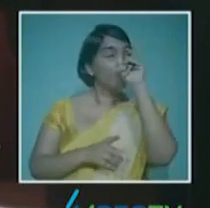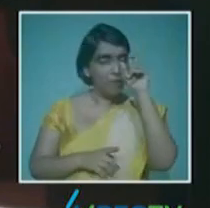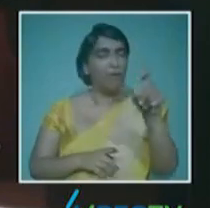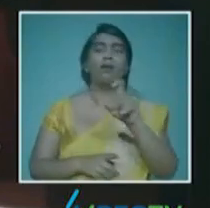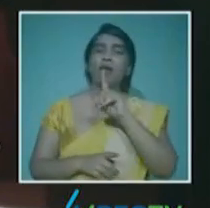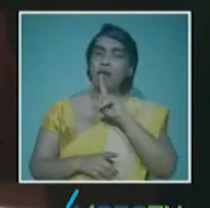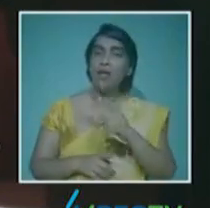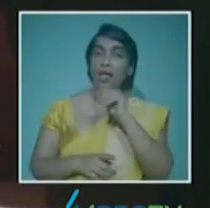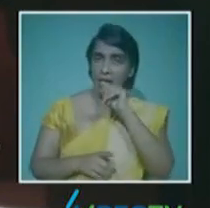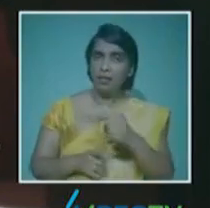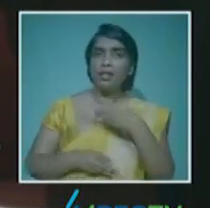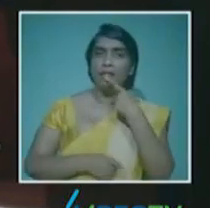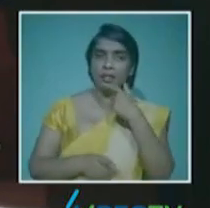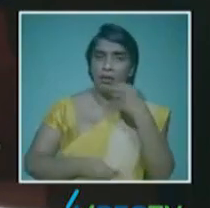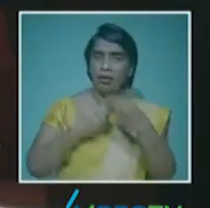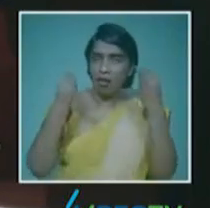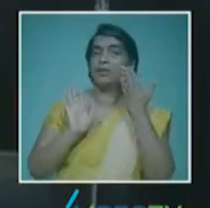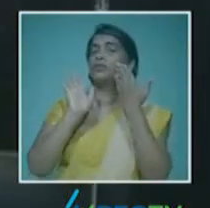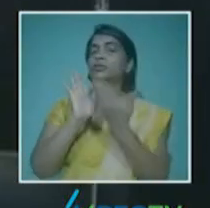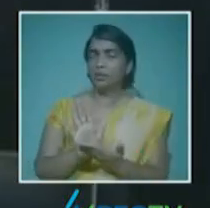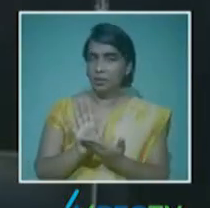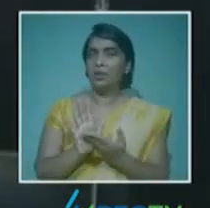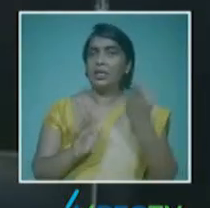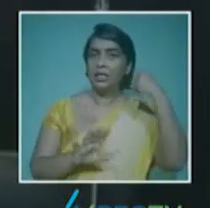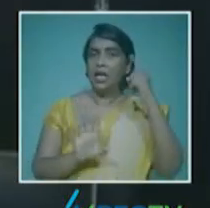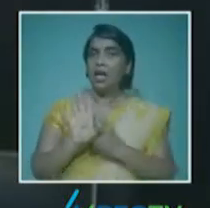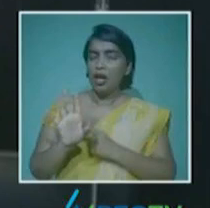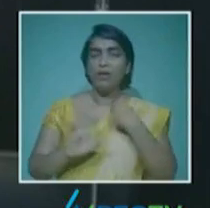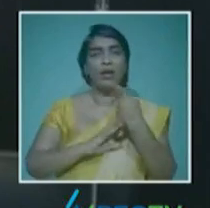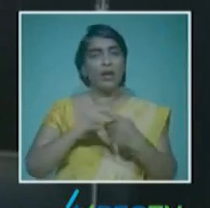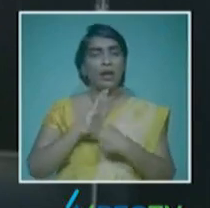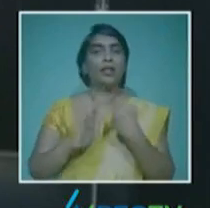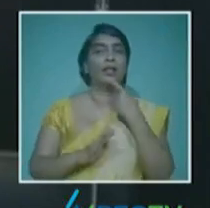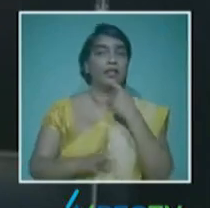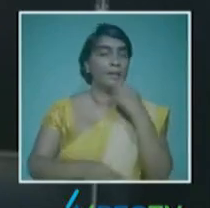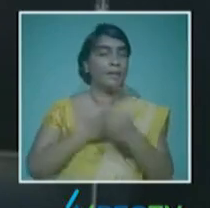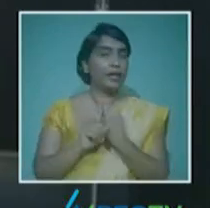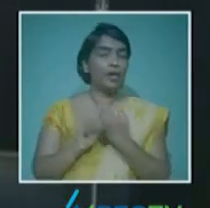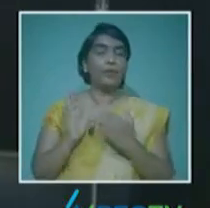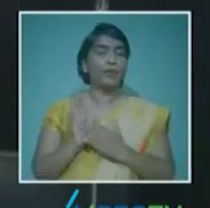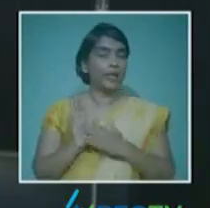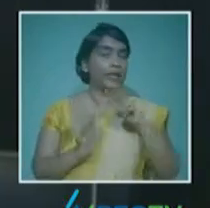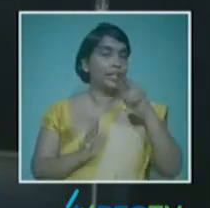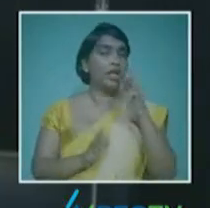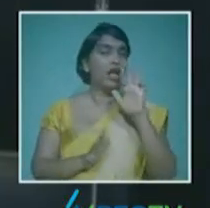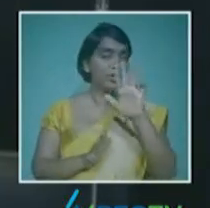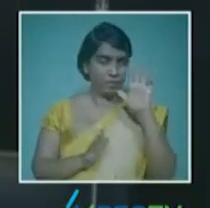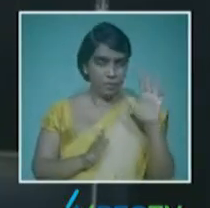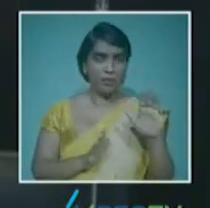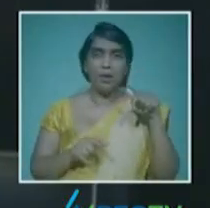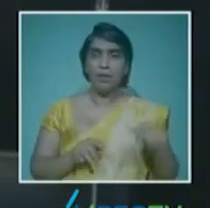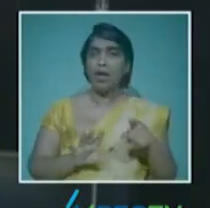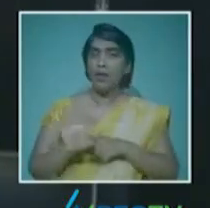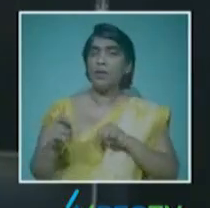අහන්න ඇත්තටම තේ කර්මාන්තේ කඩා වැටලද නැද්ද කියන කාරණා අවුරුද්දේත් ලංකාවේ තේ නිෂ්පාදනය කිලෝ මිලියන 299යි මේ